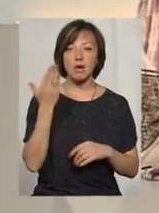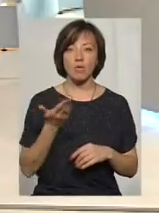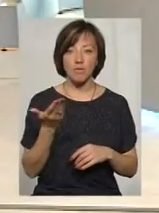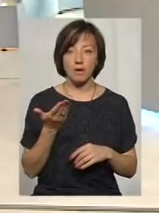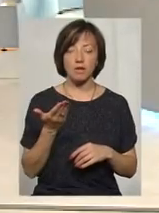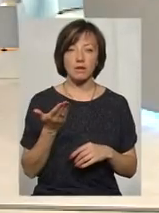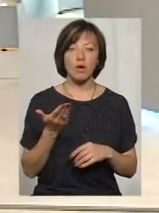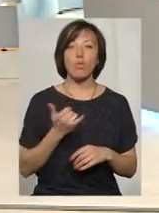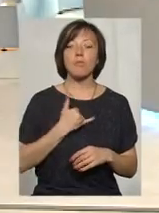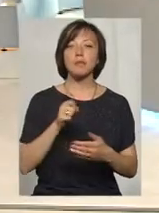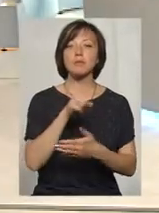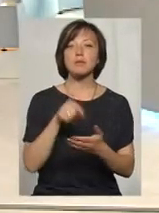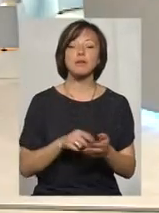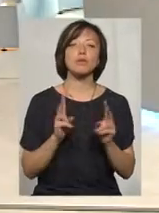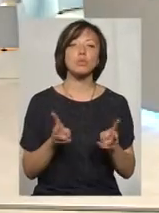мене питання, хто понесе